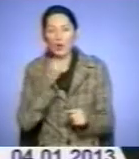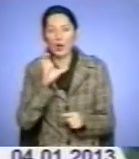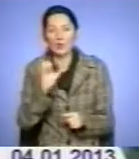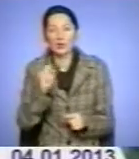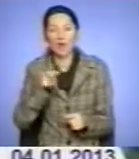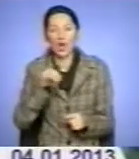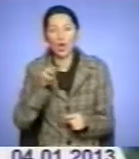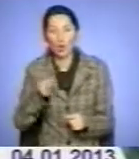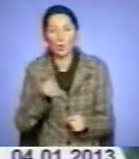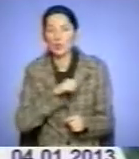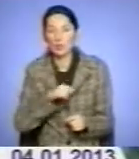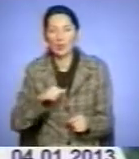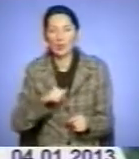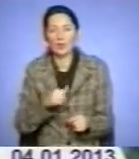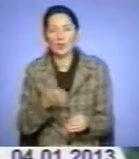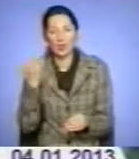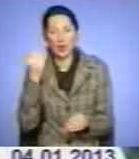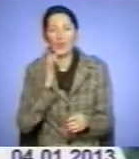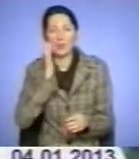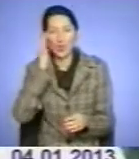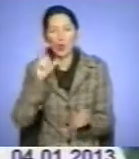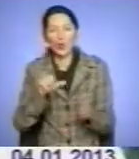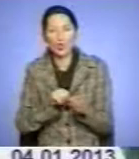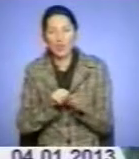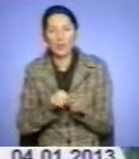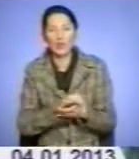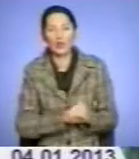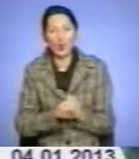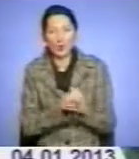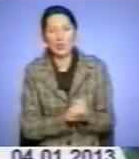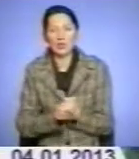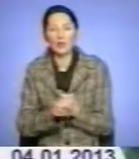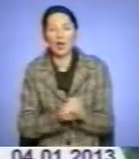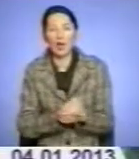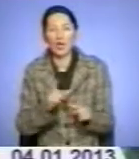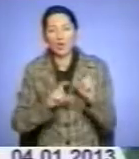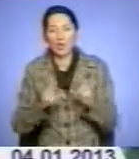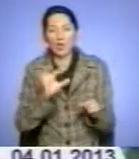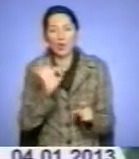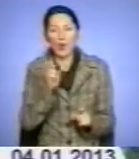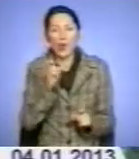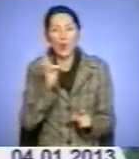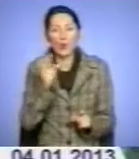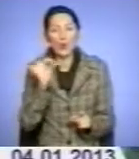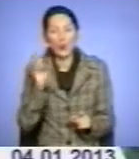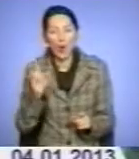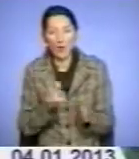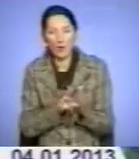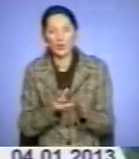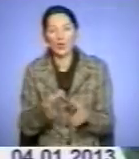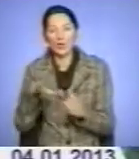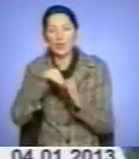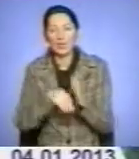самий-самий-самий. Давня мрія учасників Товариства українських студентів-католиків «Обнова» – нести народні звичаї і традиції туди, де вони